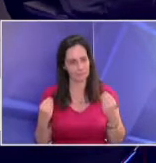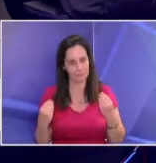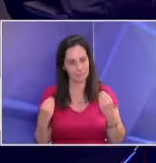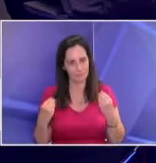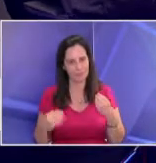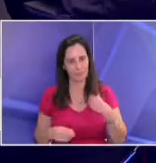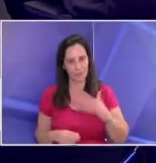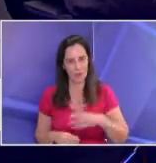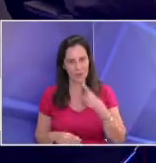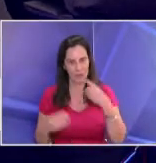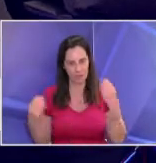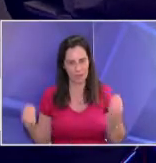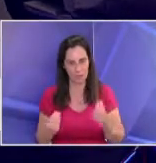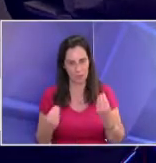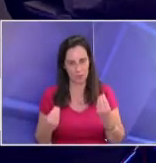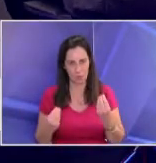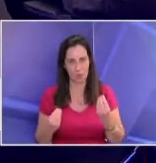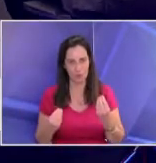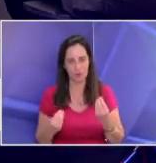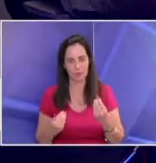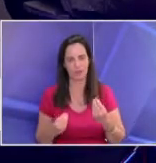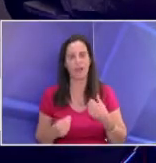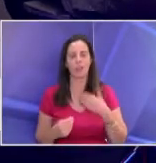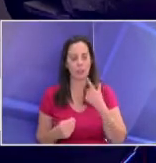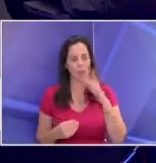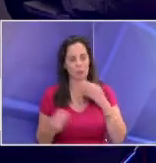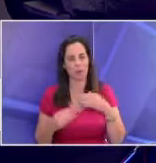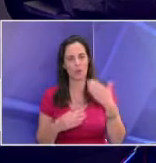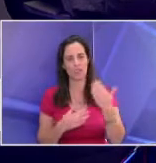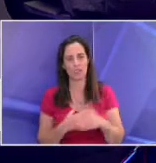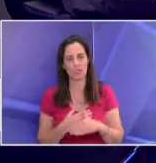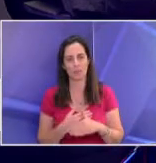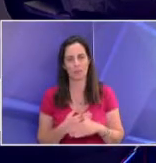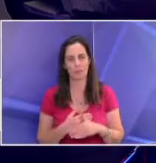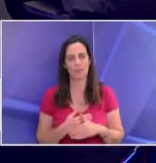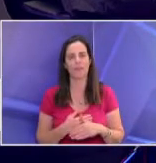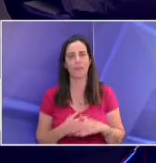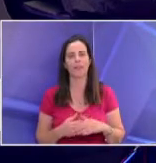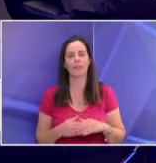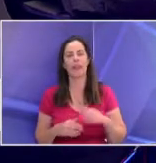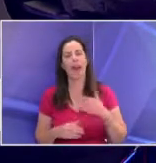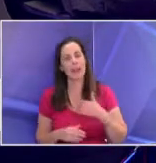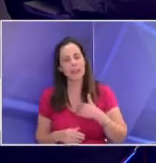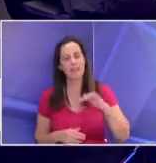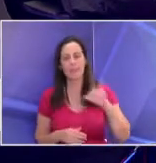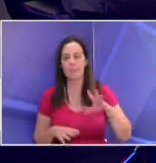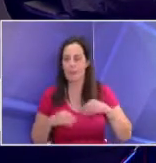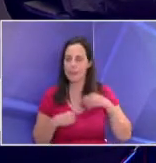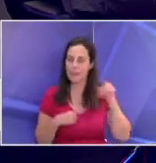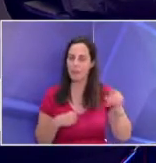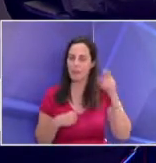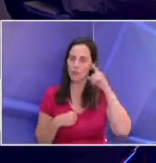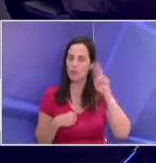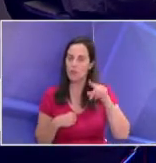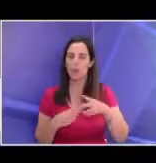אני רגע רוצה להגיד משהו רגע, ואני רוצה גם להרים פה לסיום משהו נחמד שעושים. לא, משהו נחמד שעושים. א', אני כן מסכים עם ברכה, אני